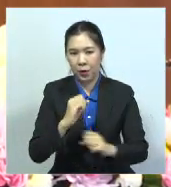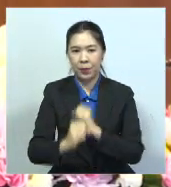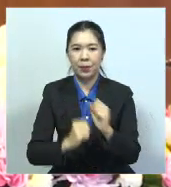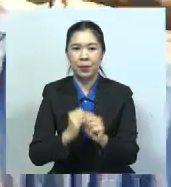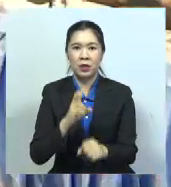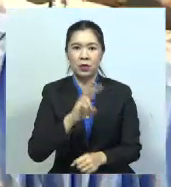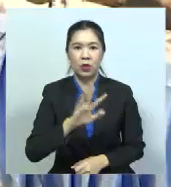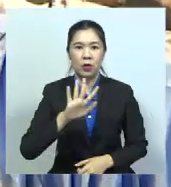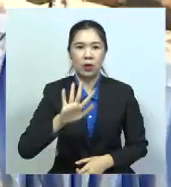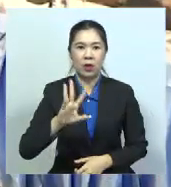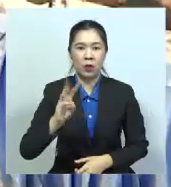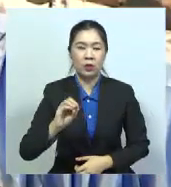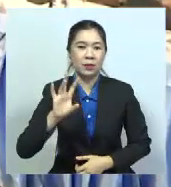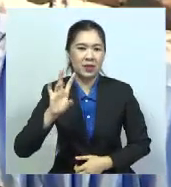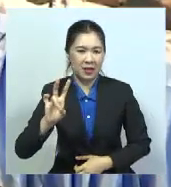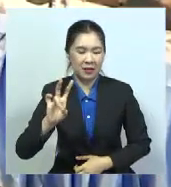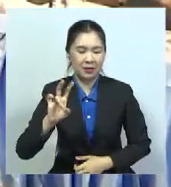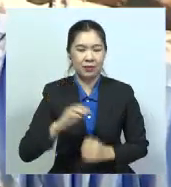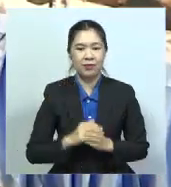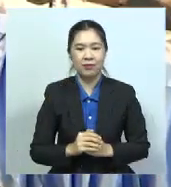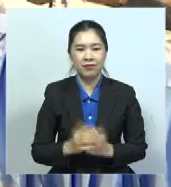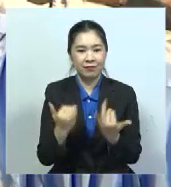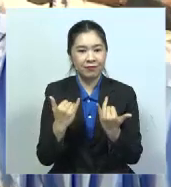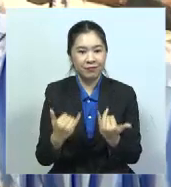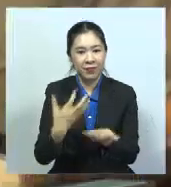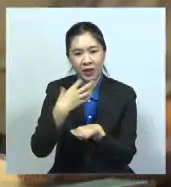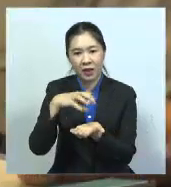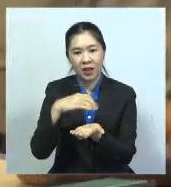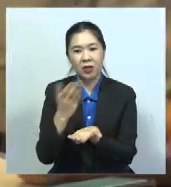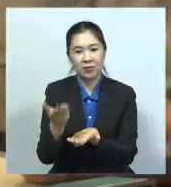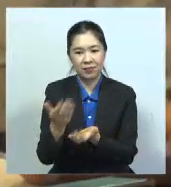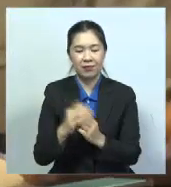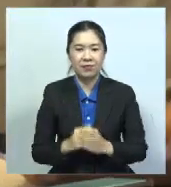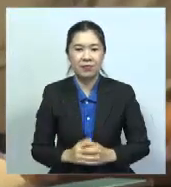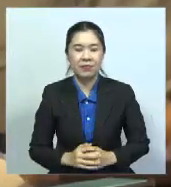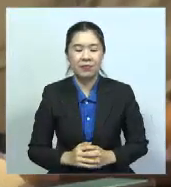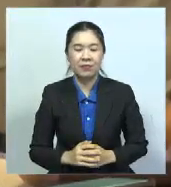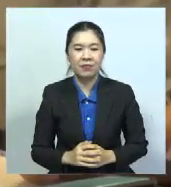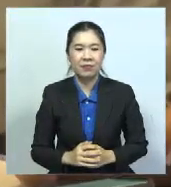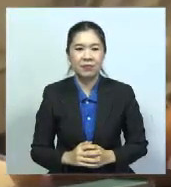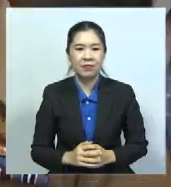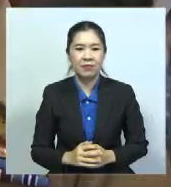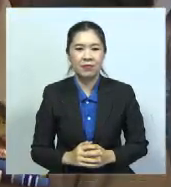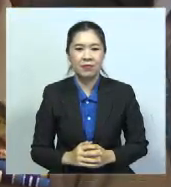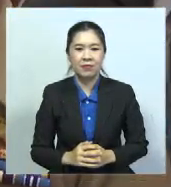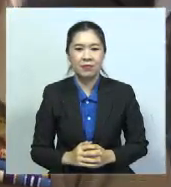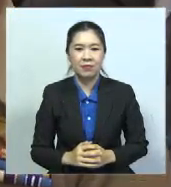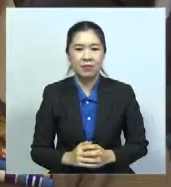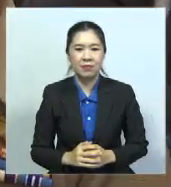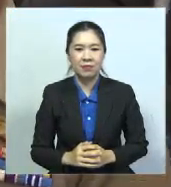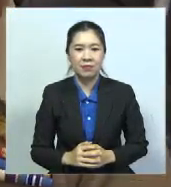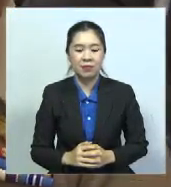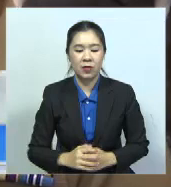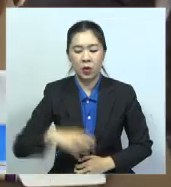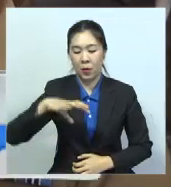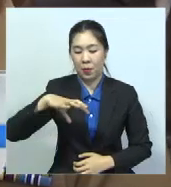ายในปี2567นะครับลองไปฟังเสียงคุณอธิรัตน์รัตนเศรษฐ์ครับ สมาร์ทคอมมูนิ